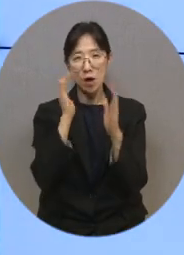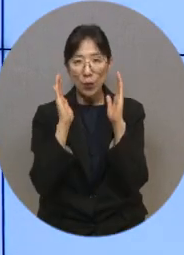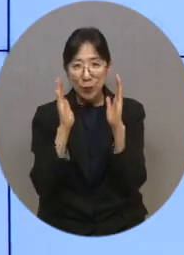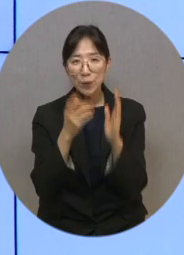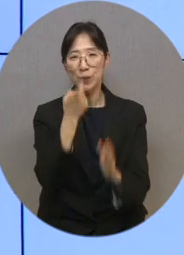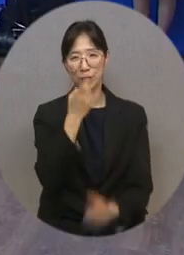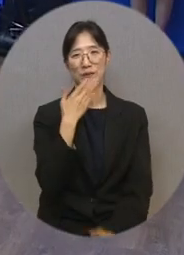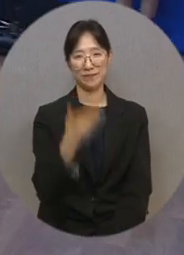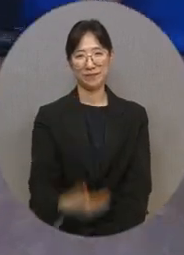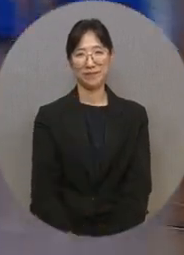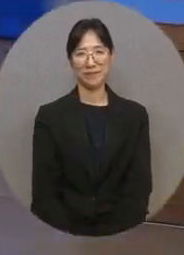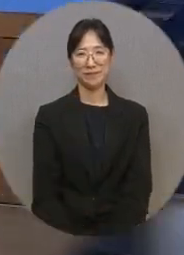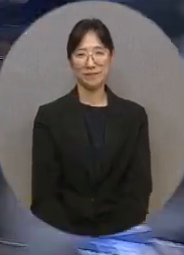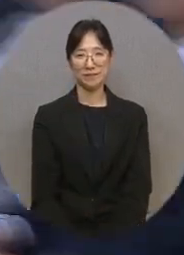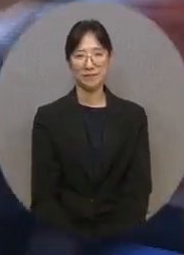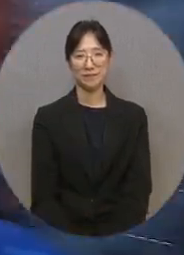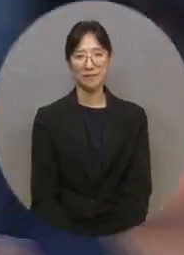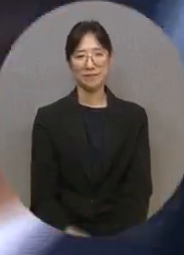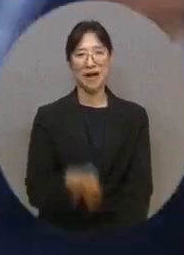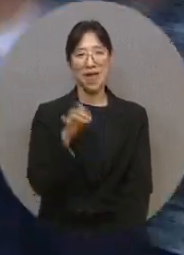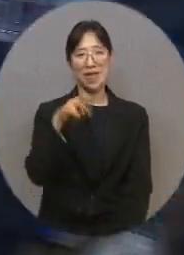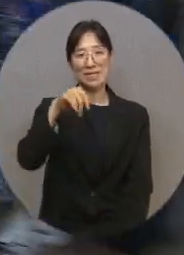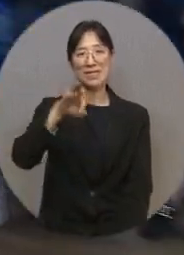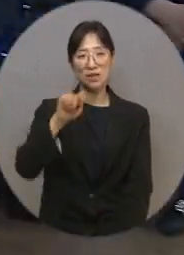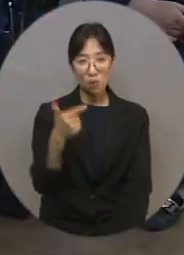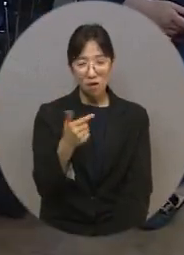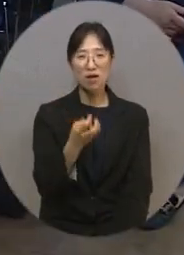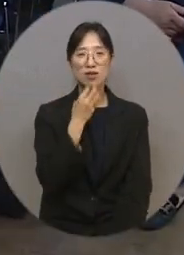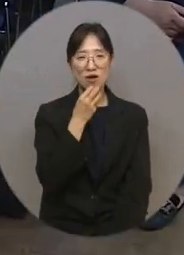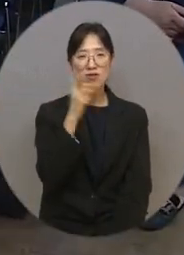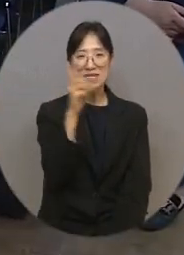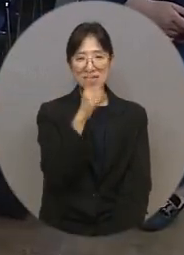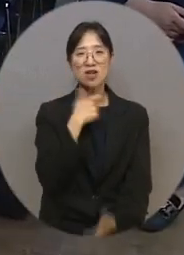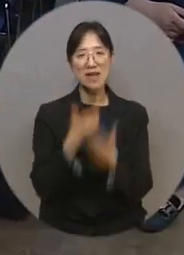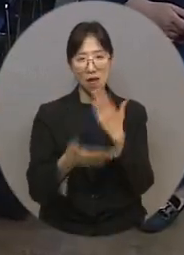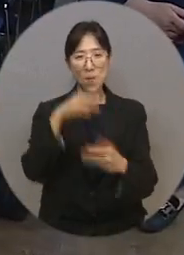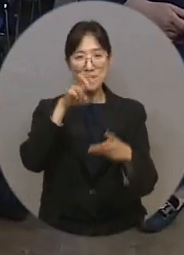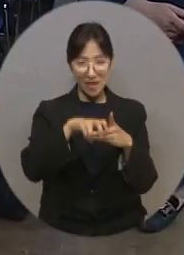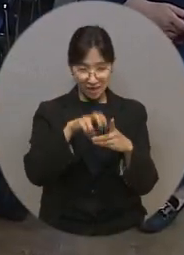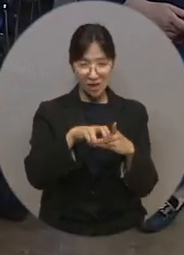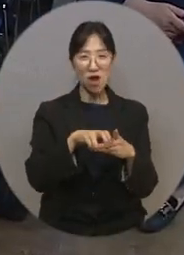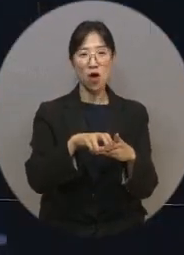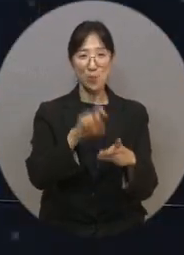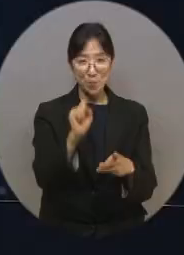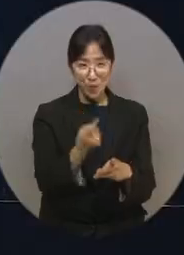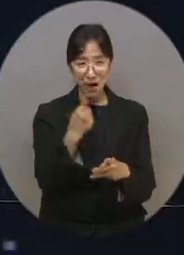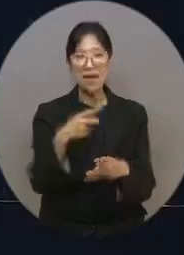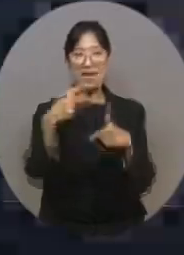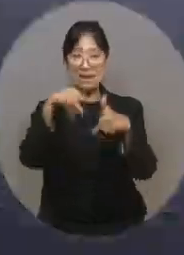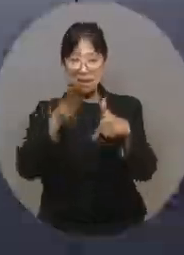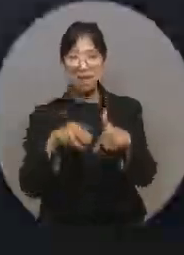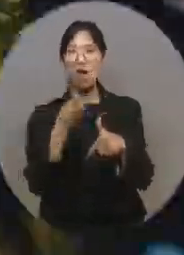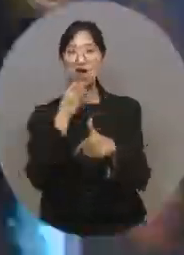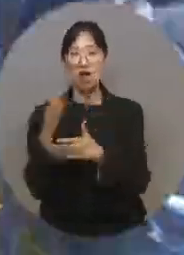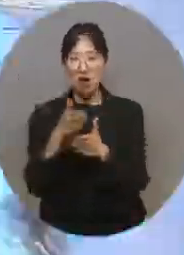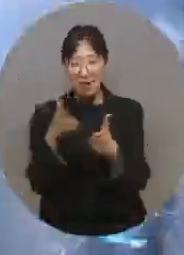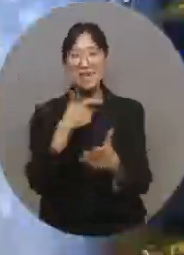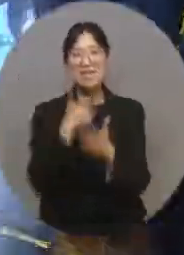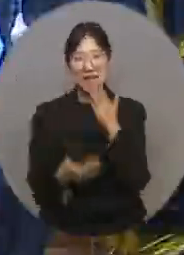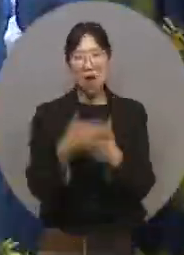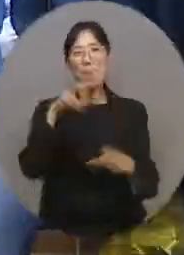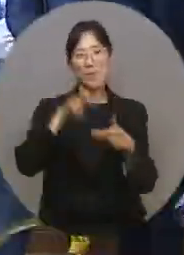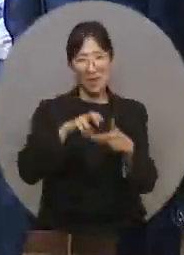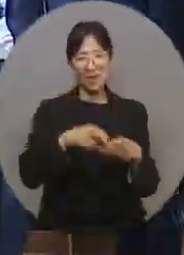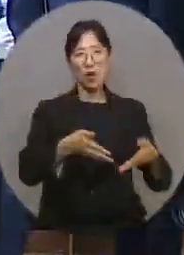수 있습니다. S1은 서울 디지털 체험센터를 시작으로 인천, 경기에 체험센터를